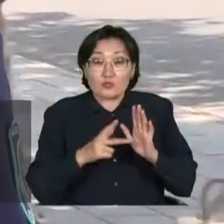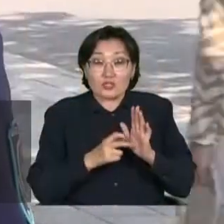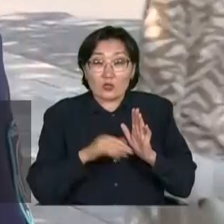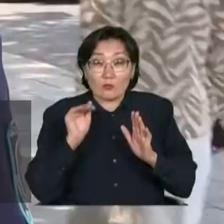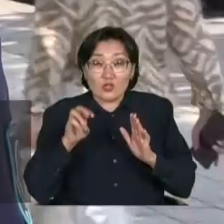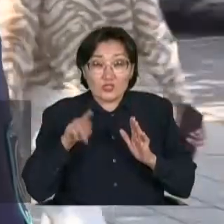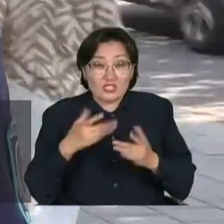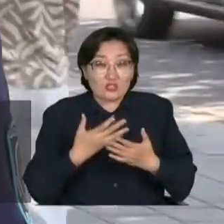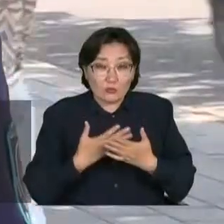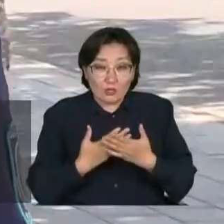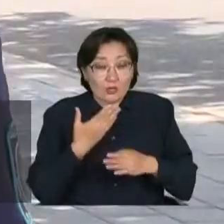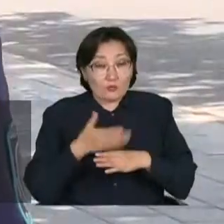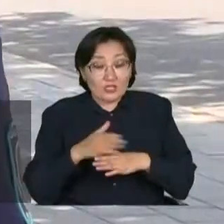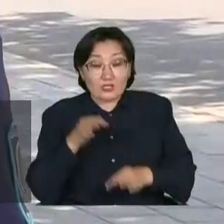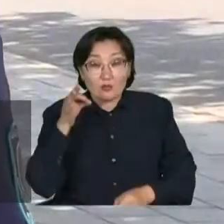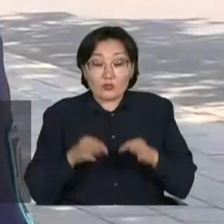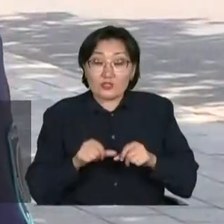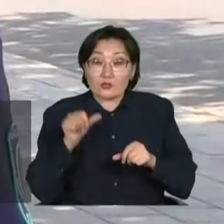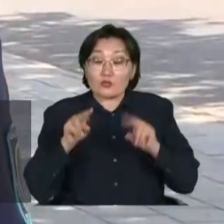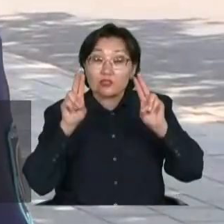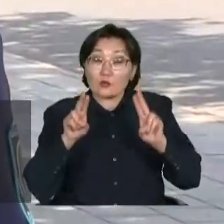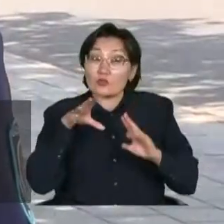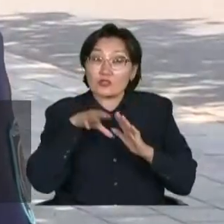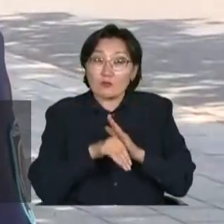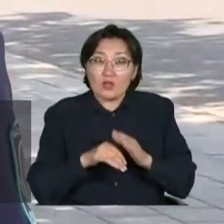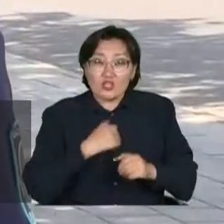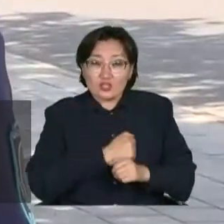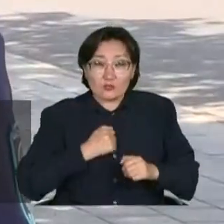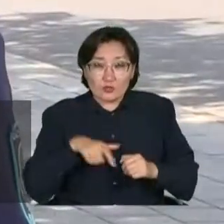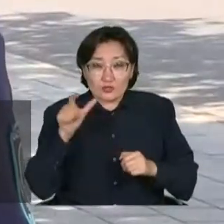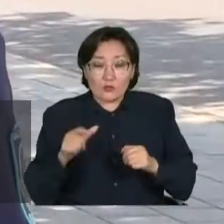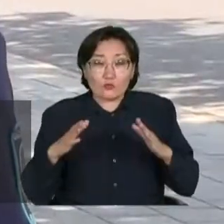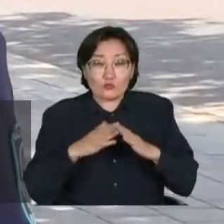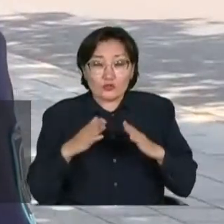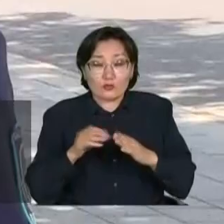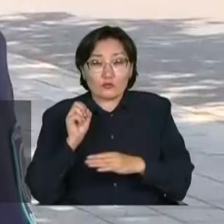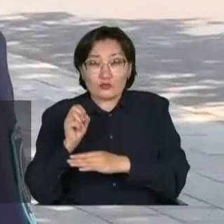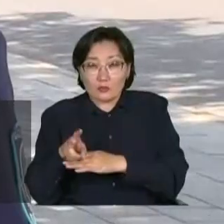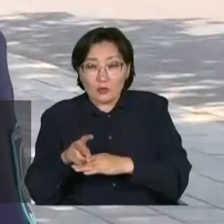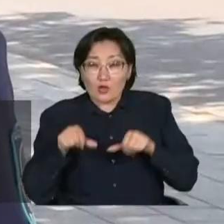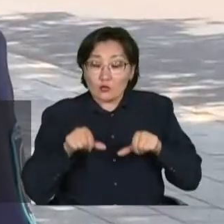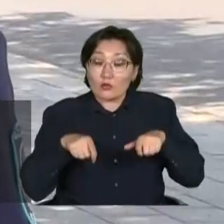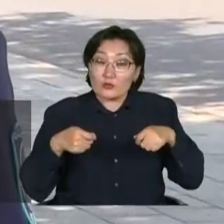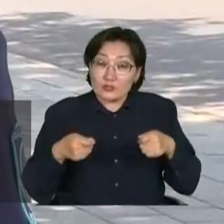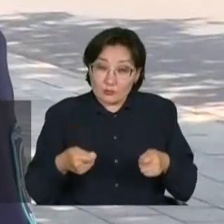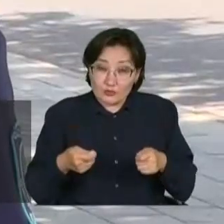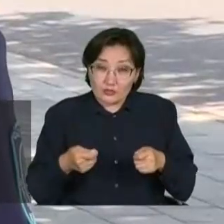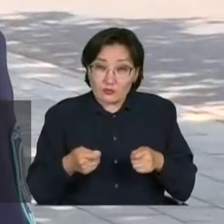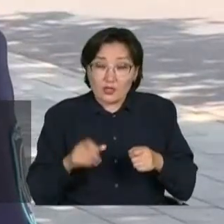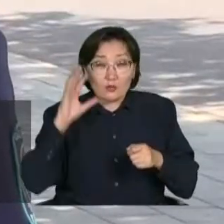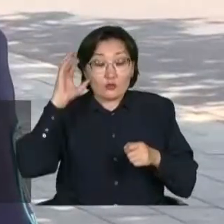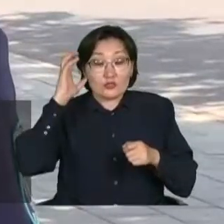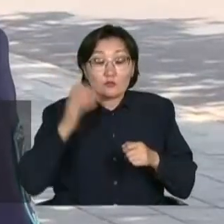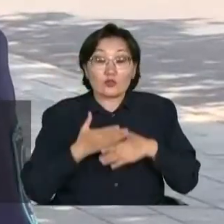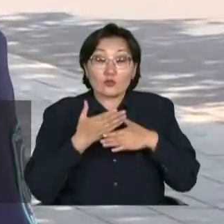мың теңгеге жуықтайды. Бұдан бөлек сотқа ерекше талаптар аясында агрессорды үйінен уақытша қуу құқығы беріліп отыр. Сондай-ақ оны